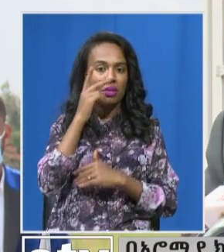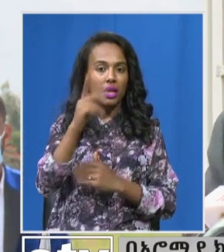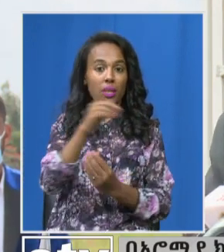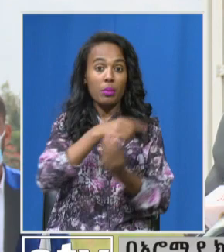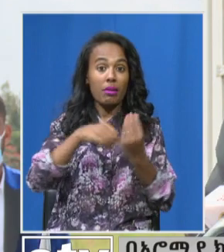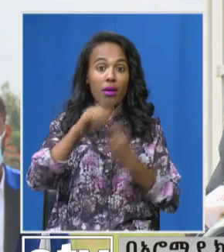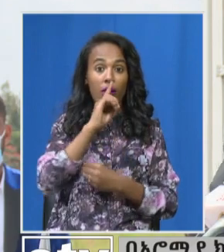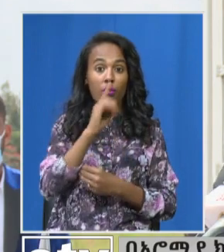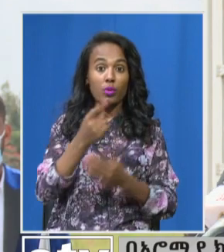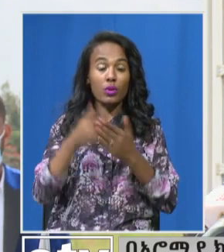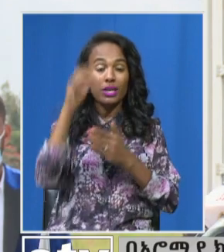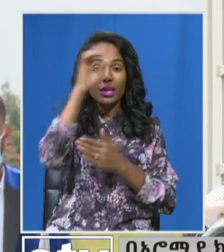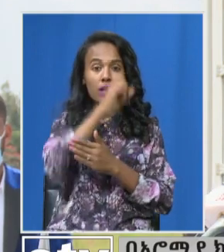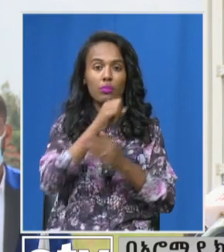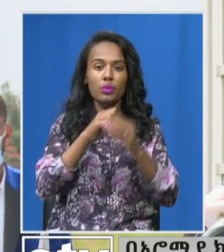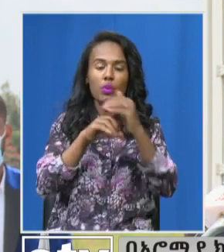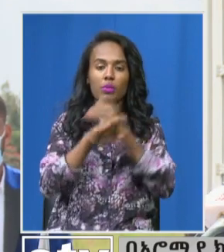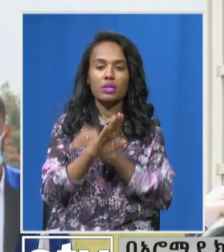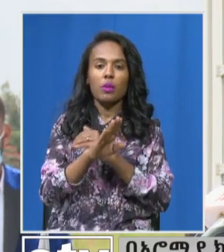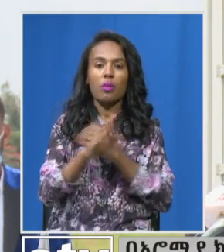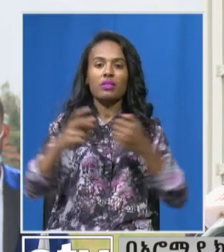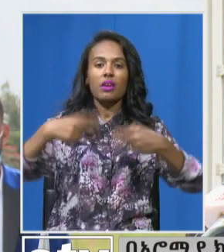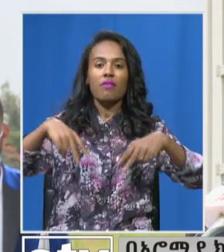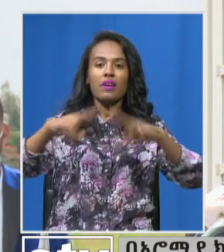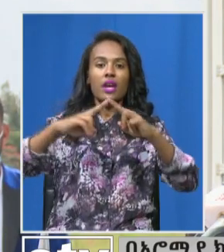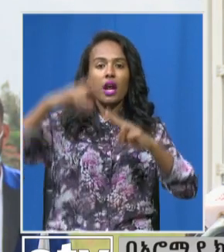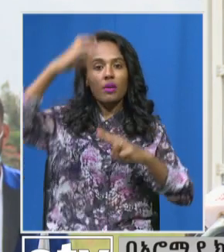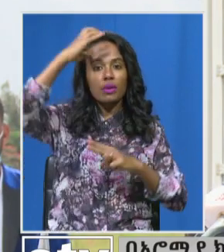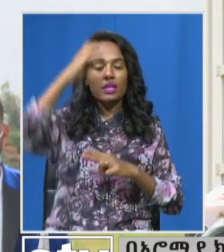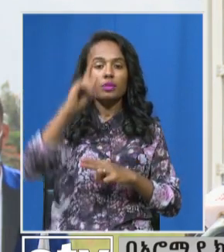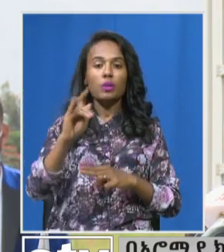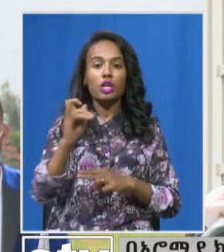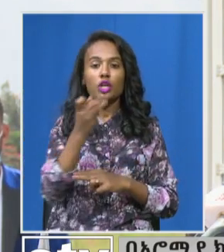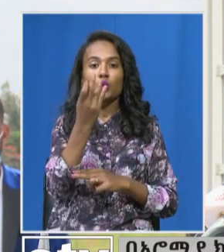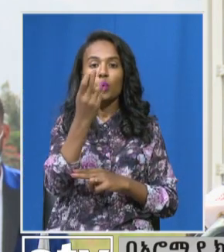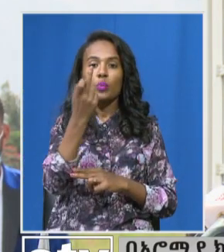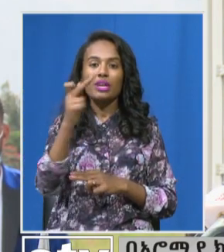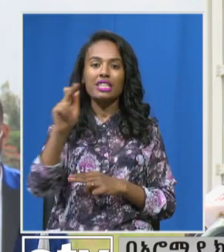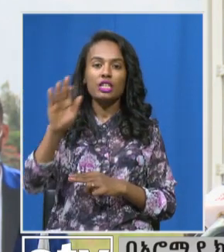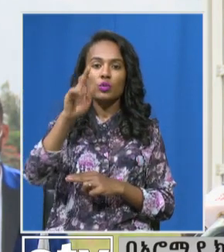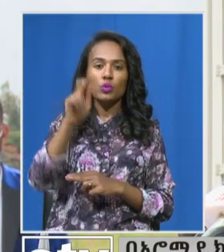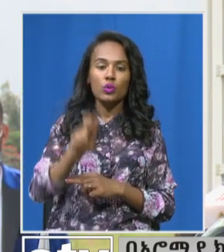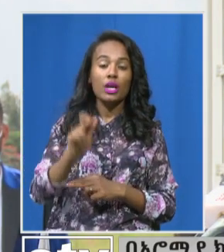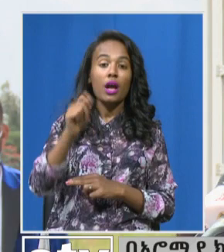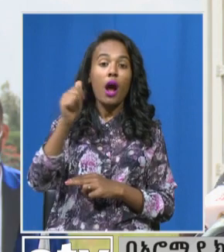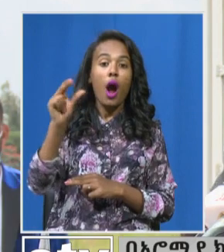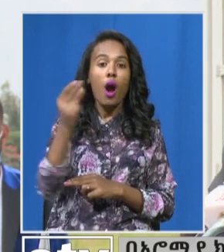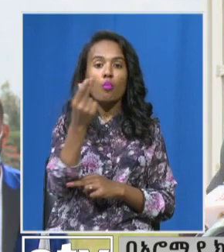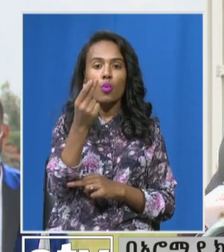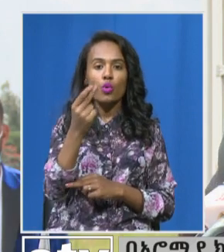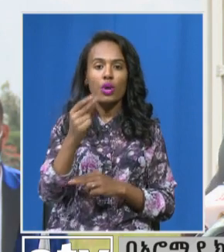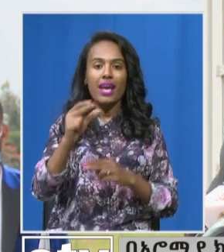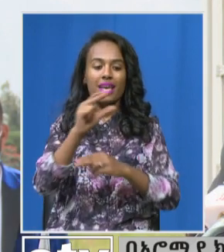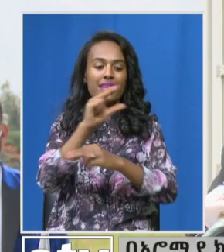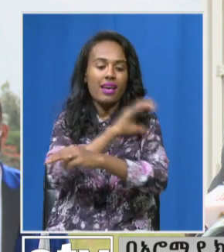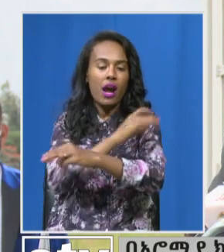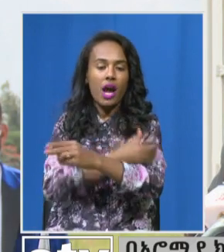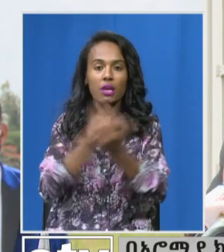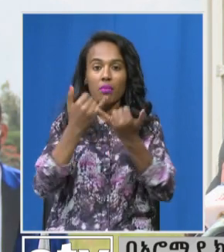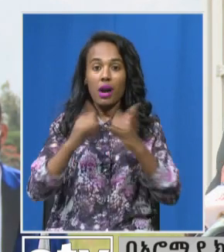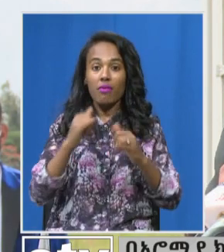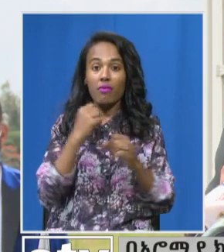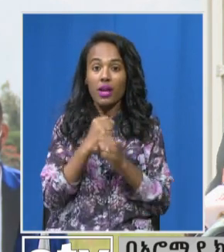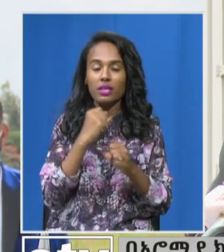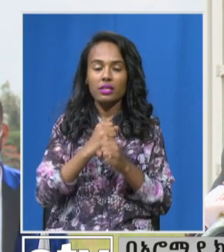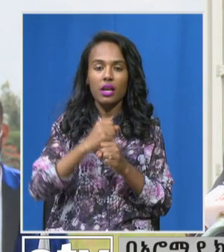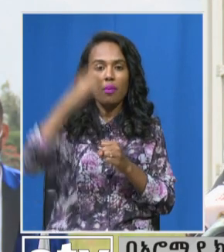አካባቢ ነው። ይህን ግምት ውስጥ በማስገባት የፌዴራል መንግስት በነጆ መንዲ ጉደርና አምቦ ላይ ንዑስ ኃይል ማከፋፈያ እንዲሰራ